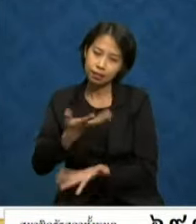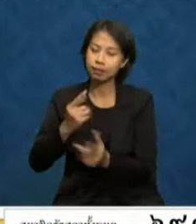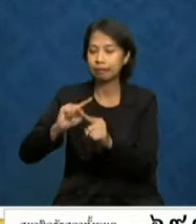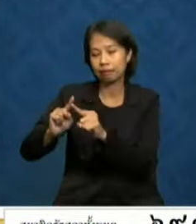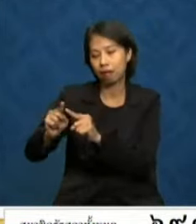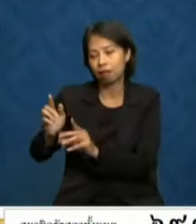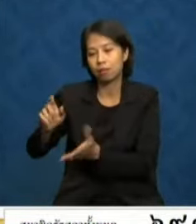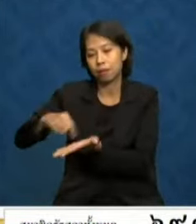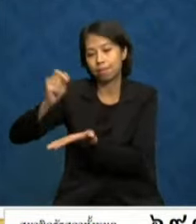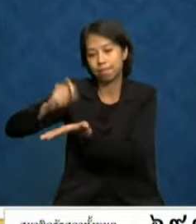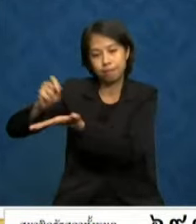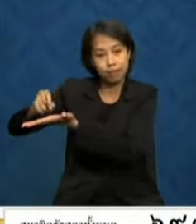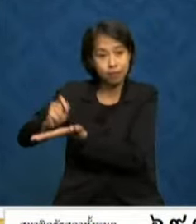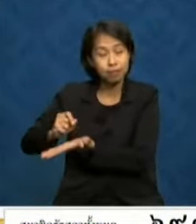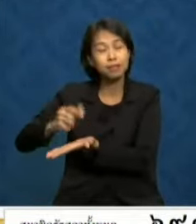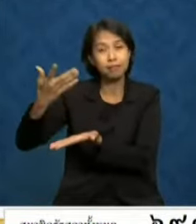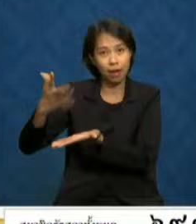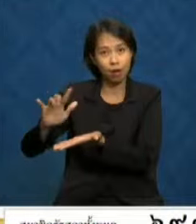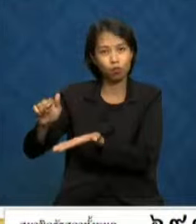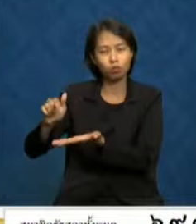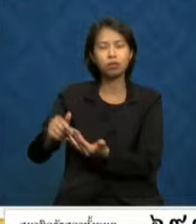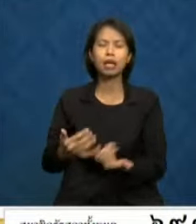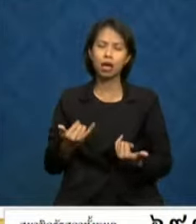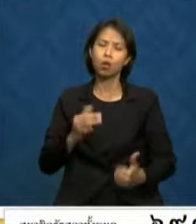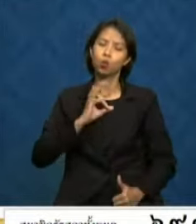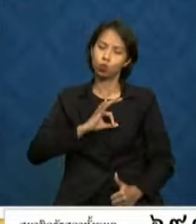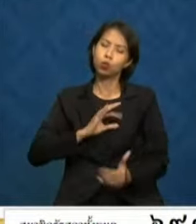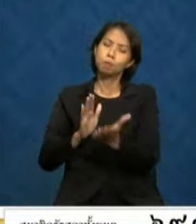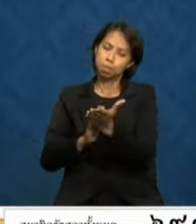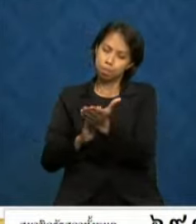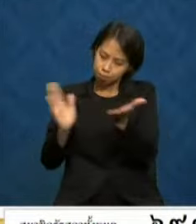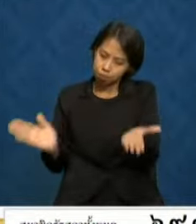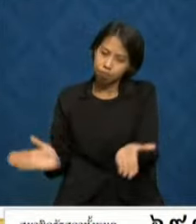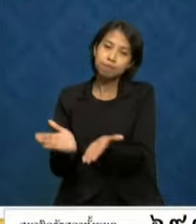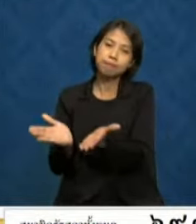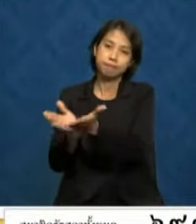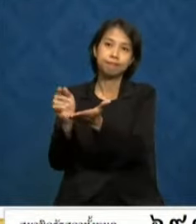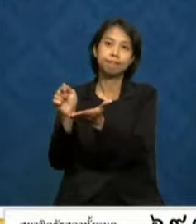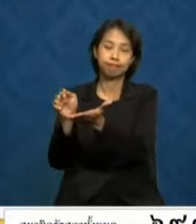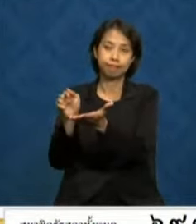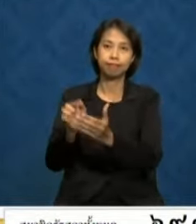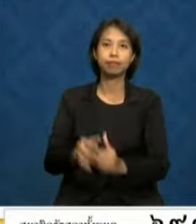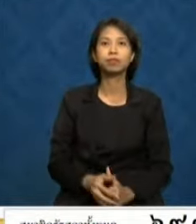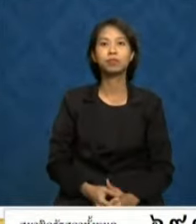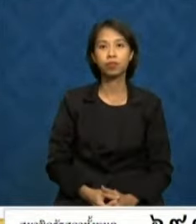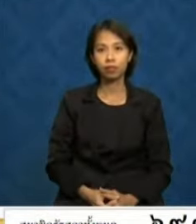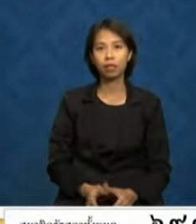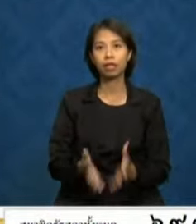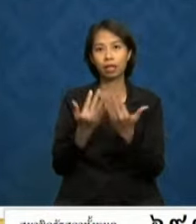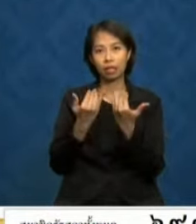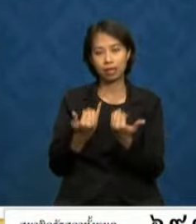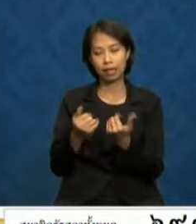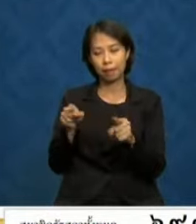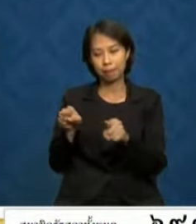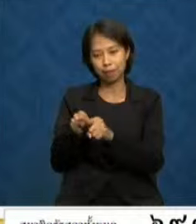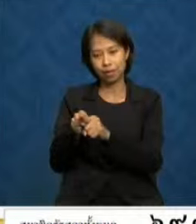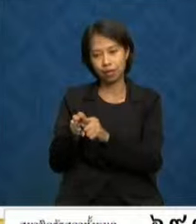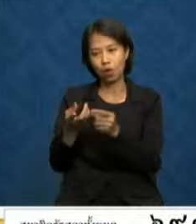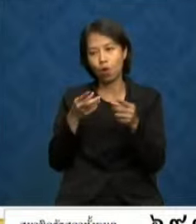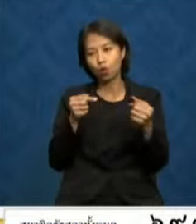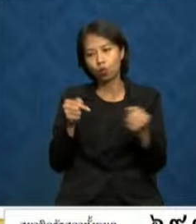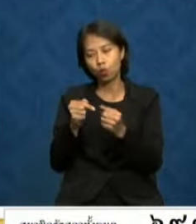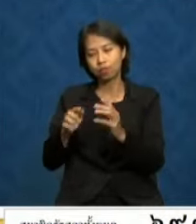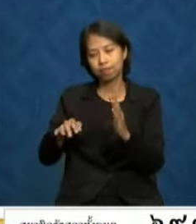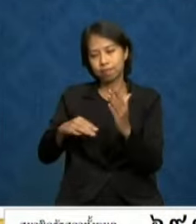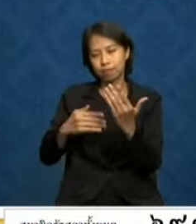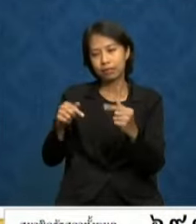นะฮะ BRICS เป็นเรื่องที่น่ายินดีครับขอสนับสนุนแล้วอันนี้ก็เป็นบันไดหรือเป็นขั้นตอนเพิ่มเติมจ